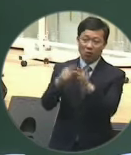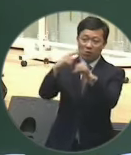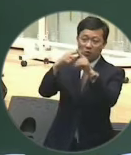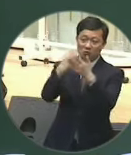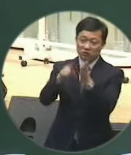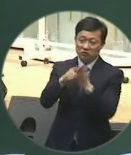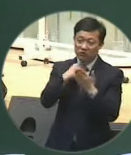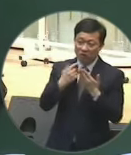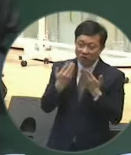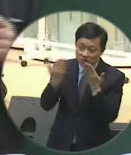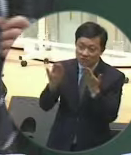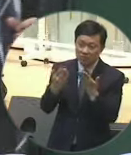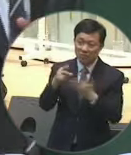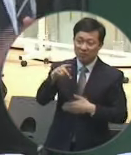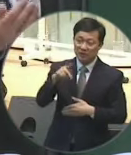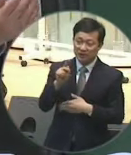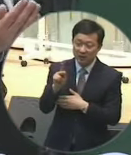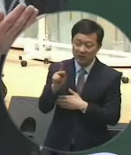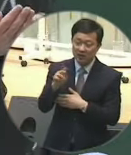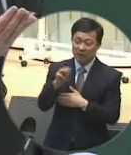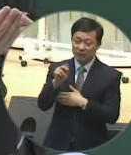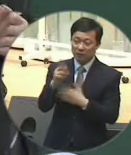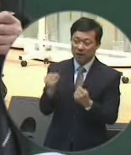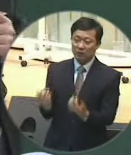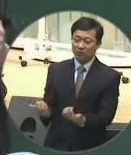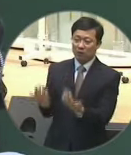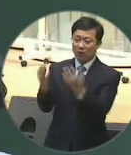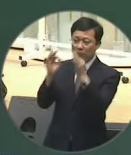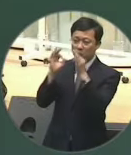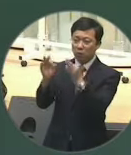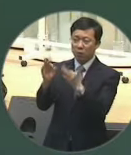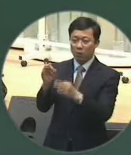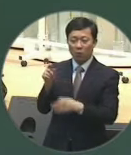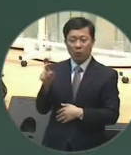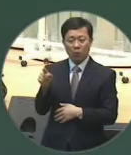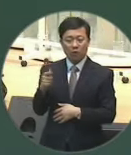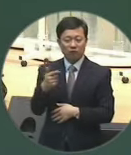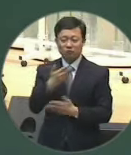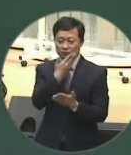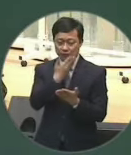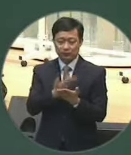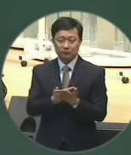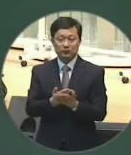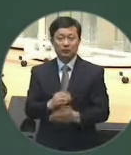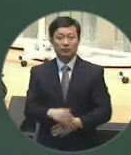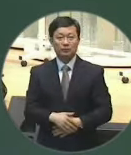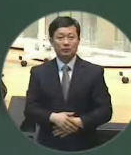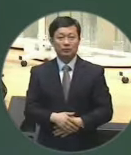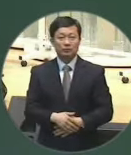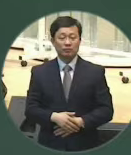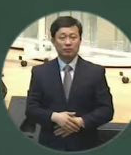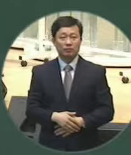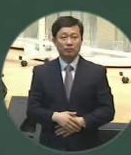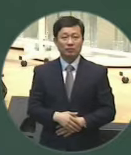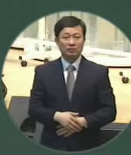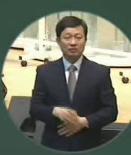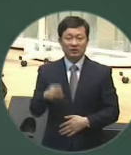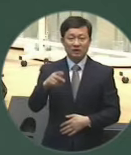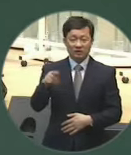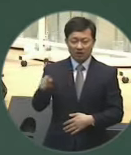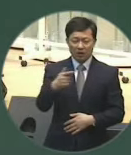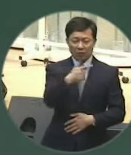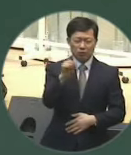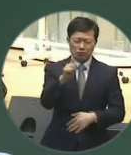actually use their success for the sake of the church? And I have really seen this a lot. 통계 있습니다. And there is statistics to prove it. 대성공을 했는데 얘가